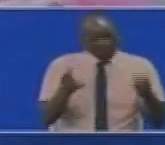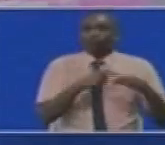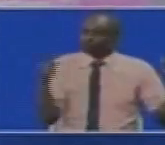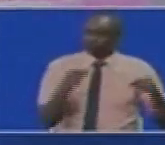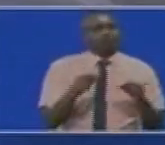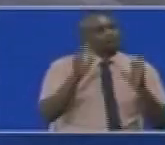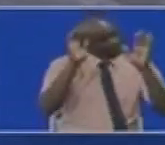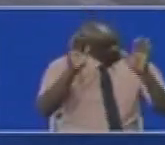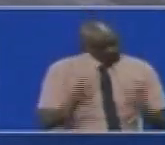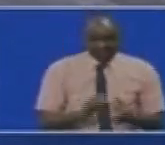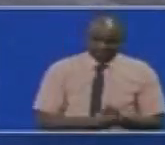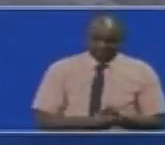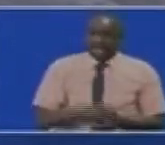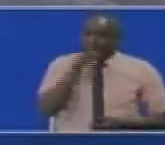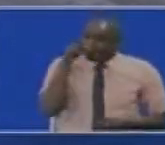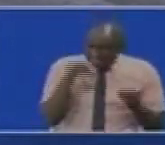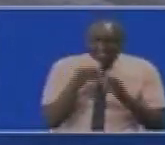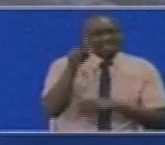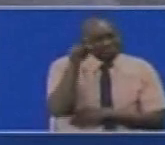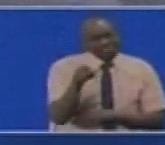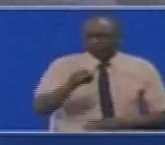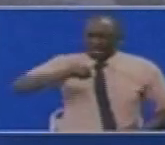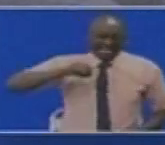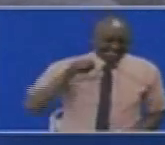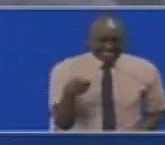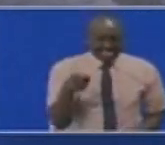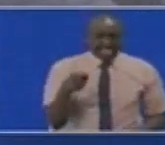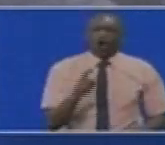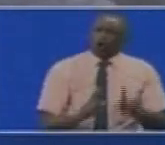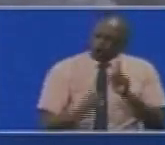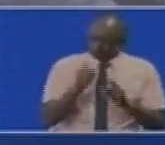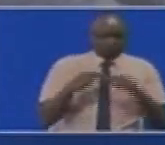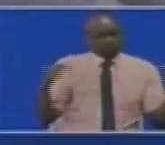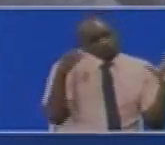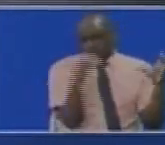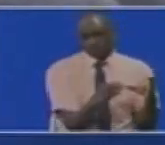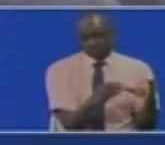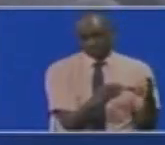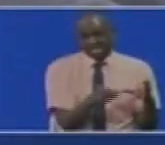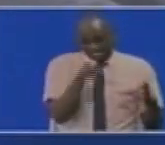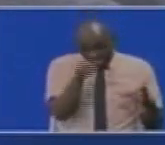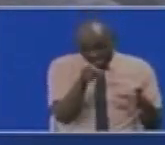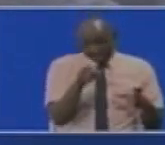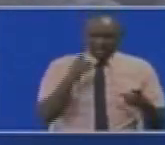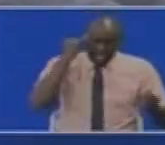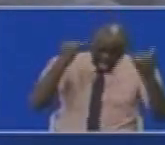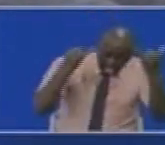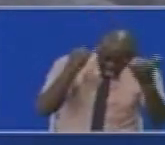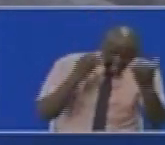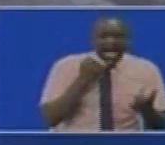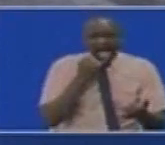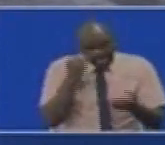upinzani. This meeting that is key for opposition unity will brainstorm and